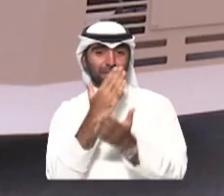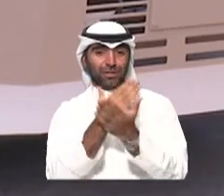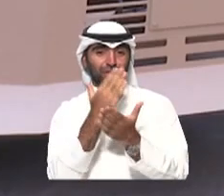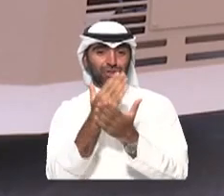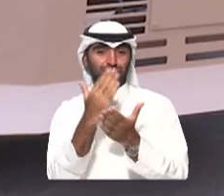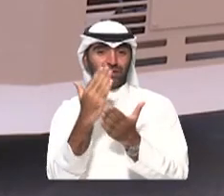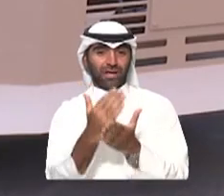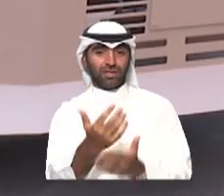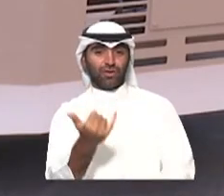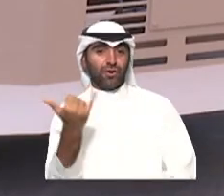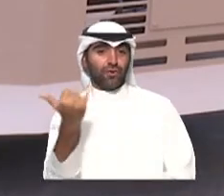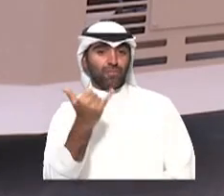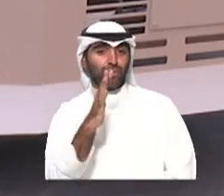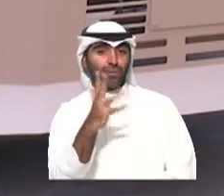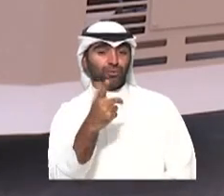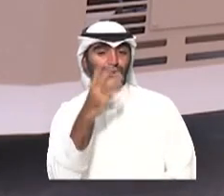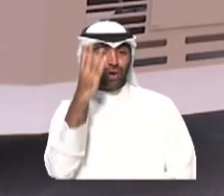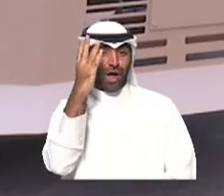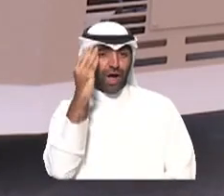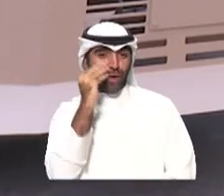والتشجيع على الانخراط